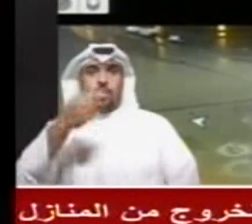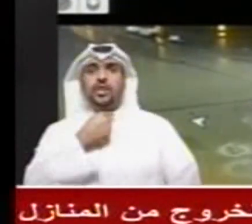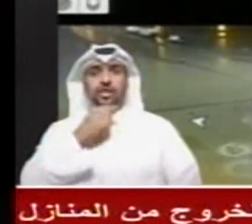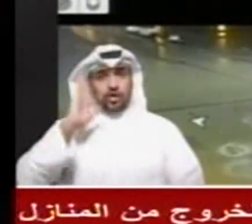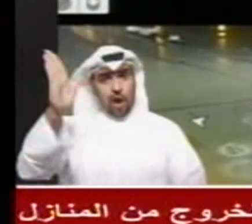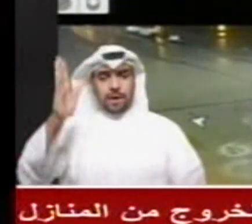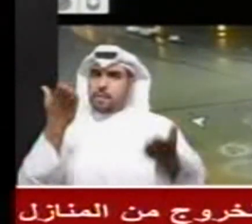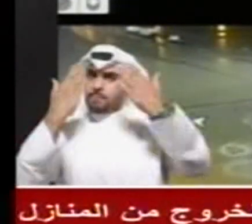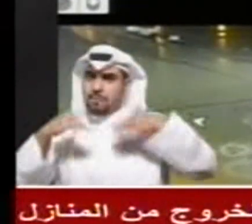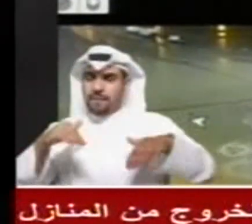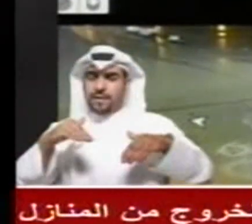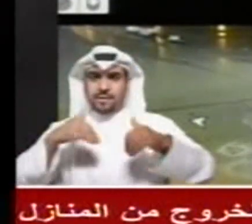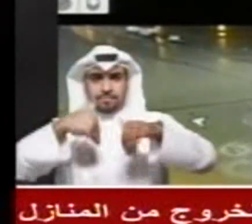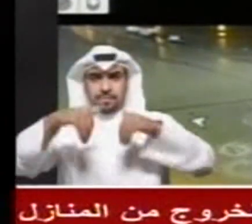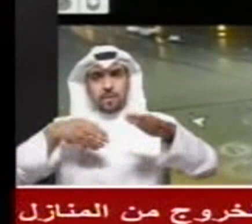الامتلاء الفرعي.